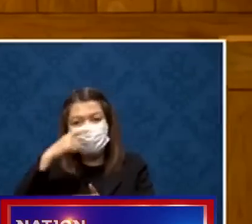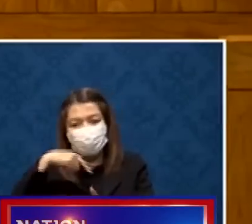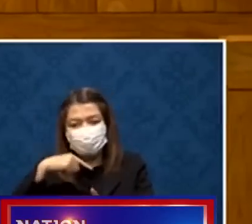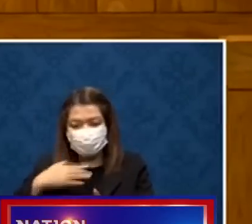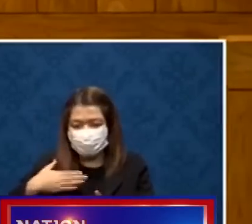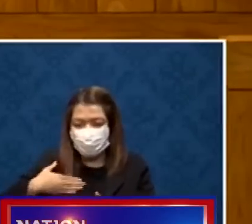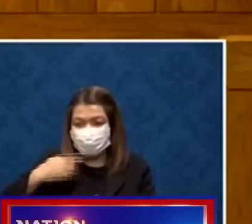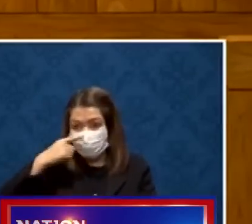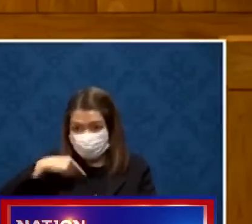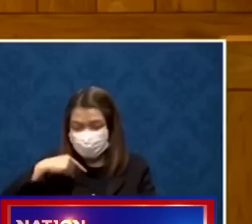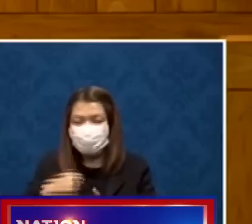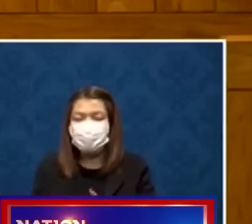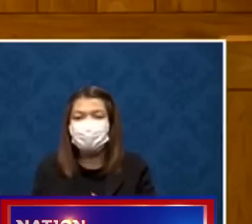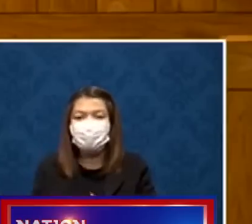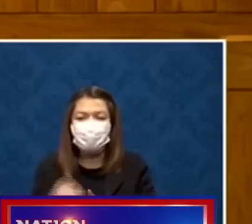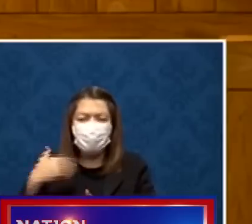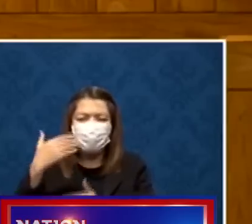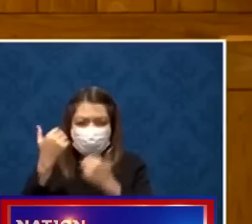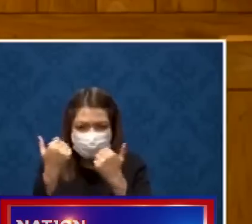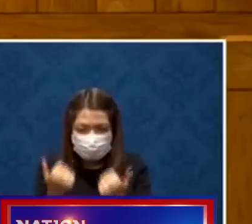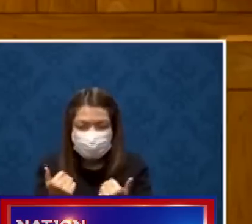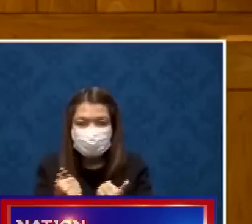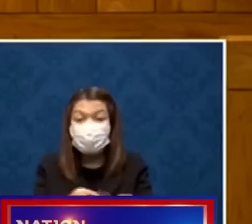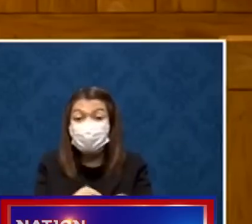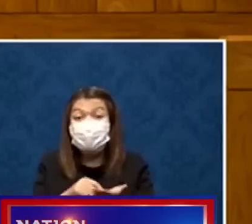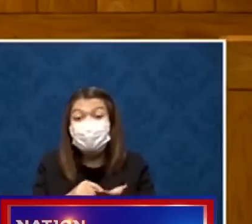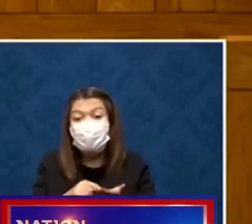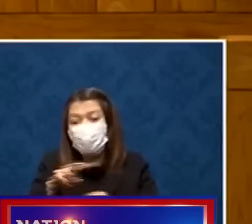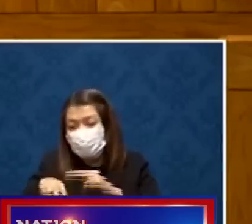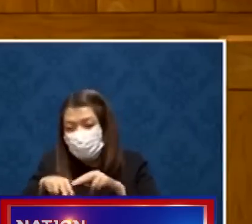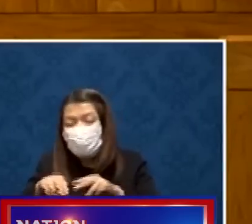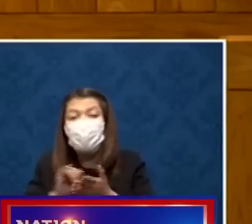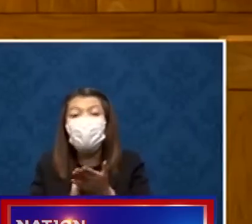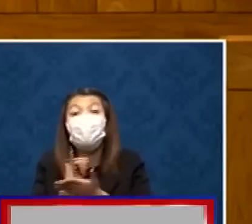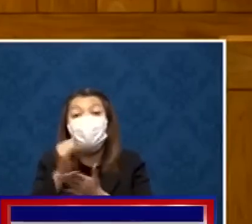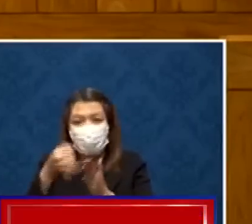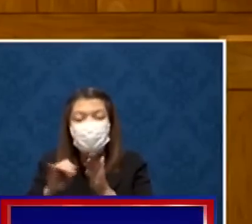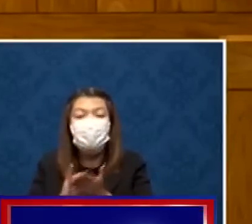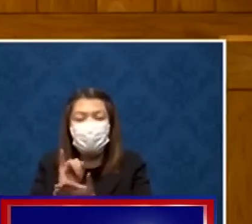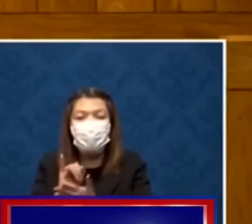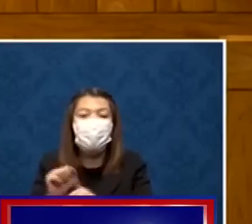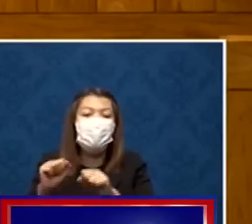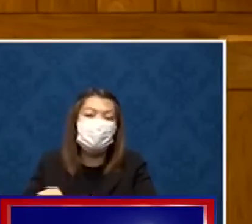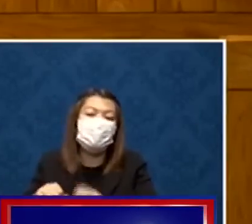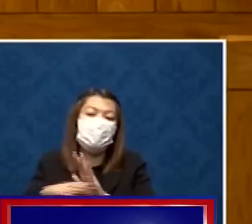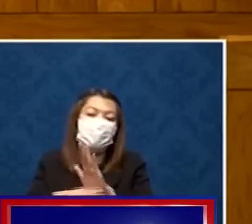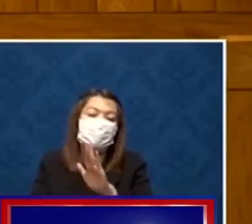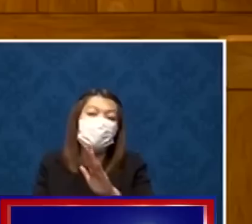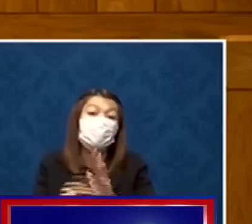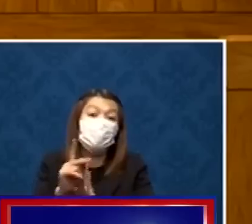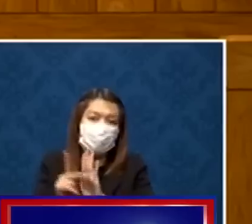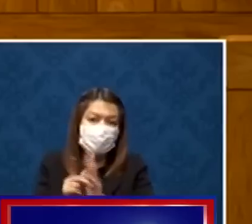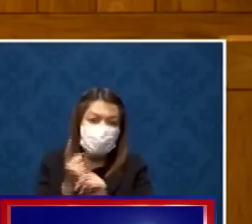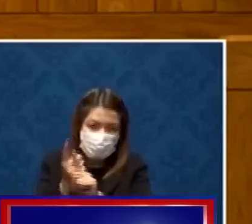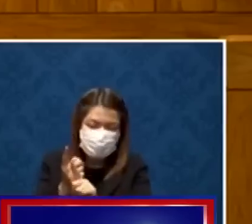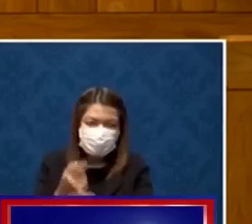ติดตัวเนี่ยที่ฝ่ายค้านจะนำไปใช้ประโยชน์ต่อนี่คืออะไรทราบไหมฮะน้องมิวฮะ คืออะไรคะการหาเสียงเหรอคะ ถูกต้องแล้วครับนะ